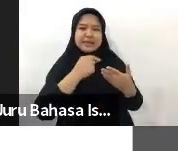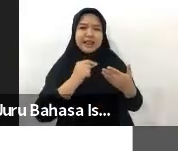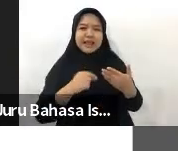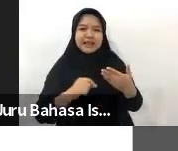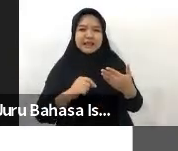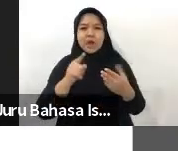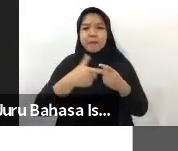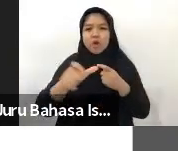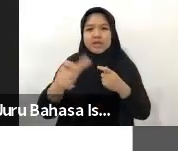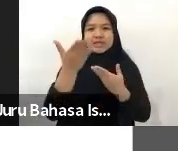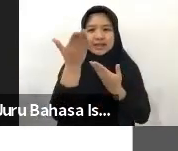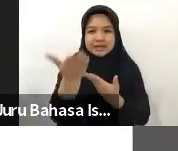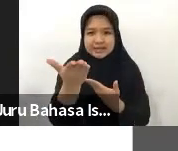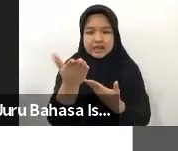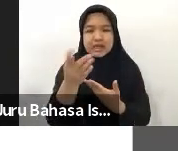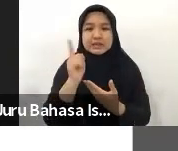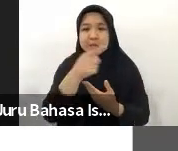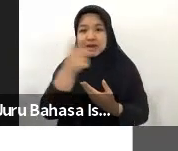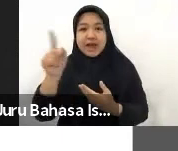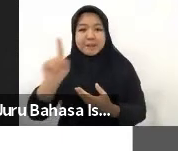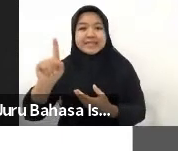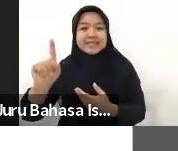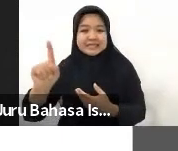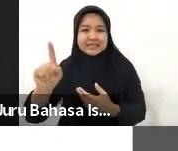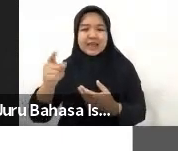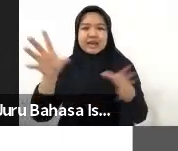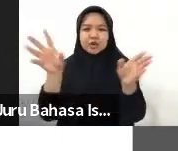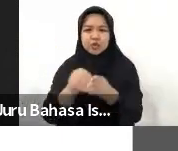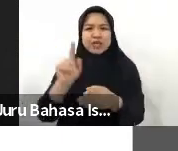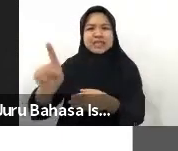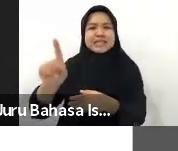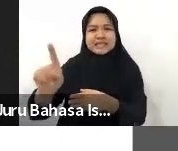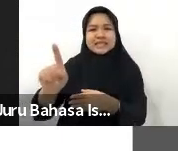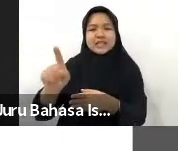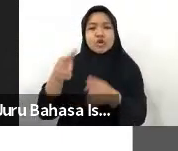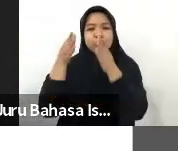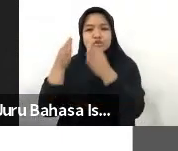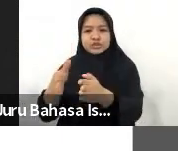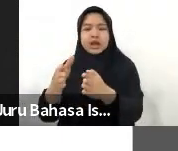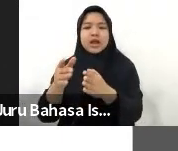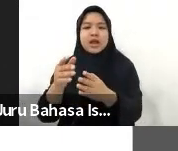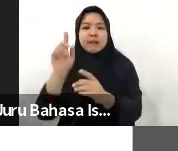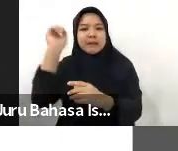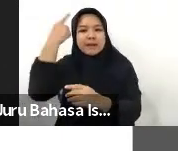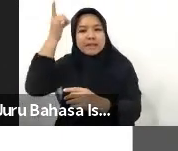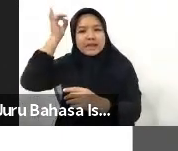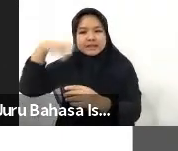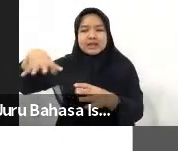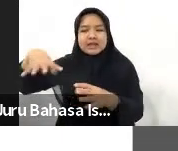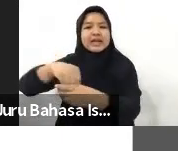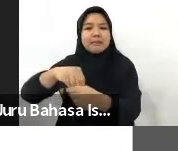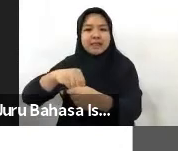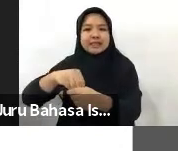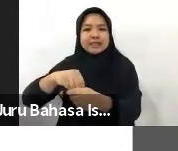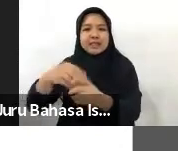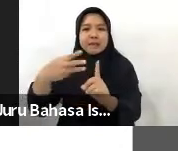prosesnya, artinya mereka karena mandiri ya dirumuskan sendiri dengan terutama melibatkan pemerintah desa dan